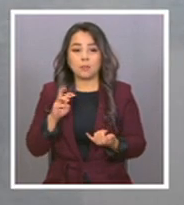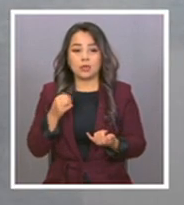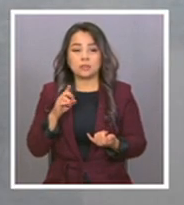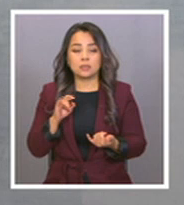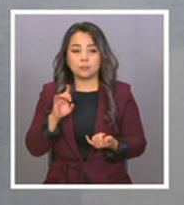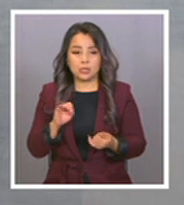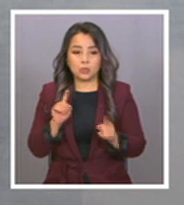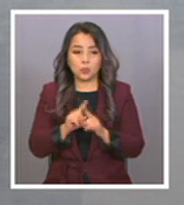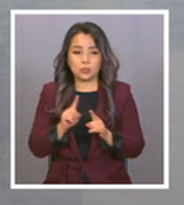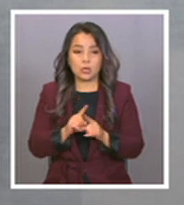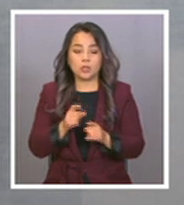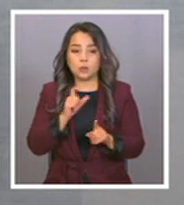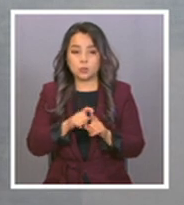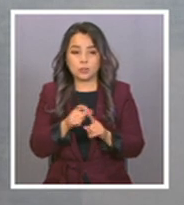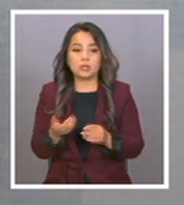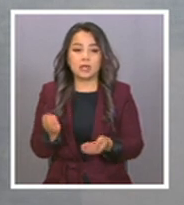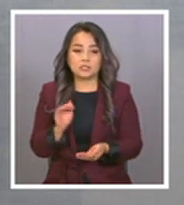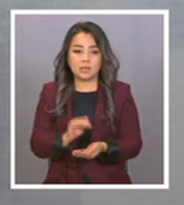шешендік сөздерімен